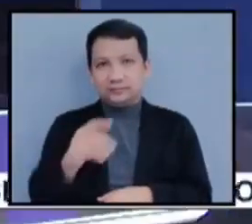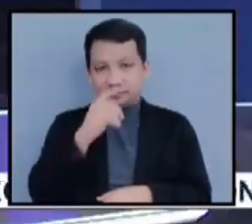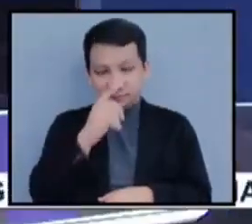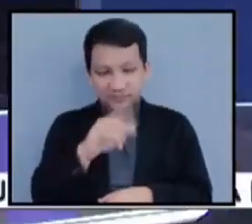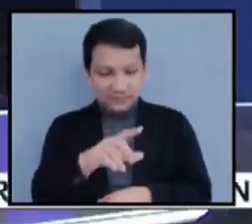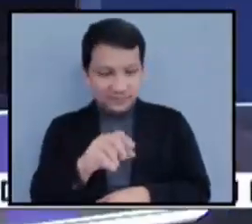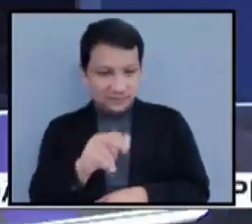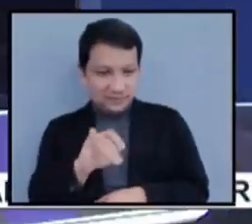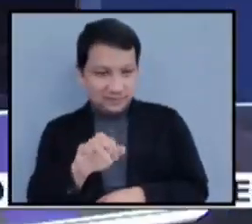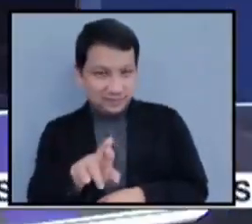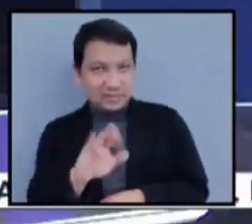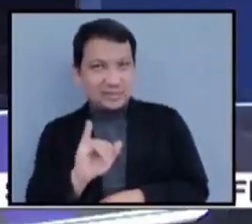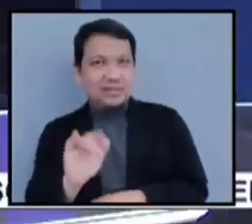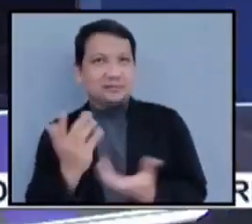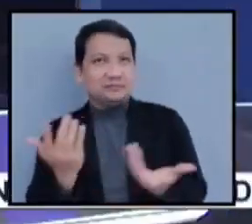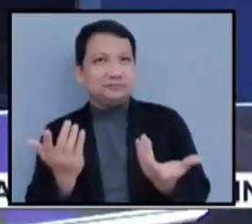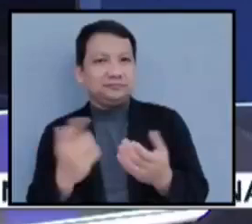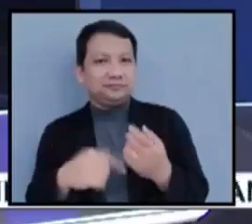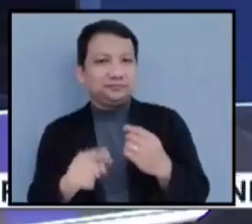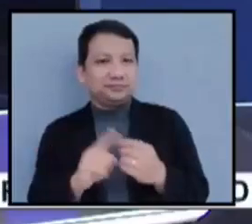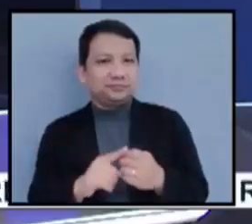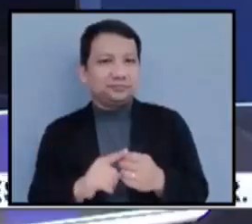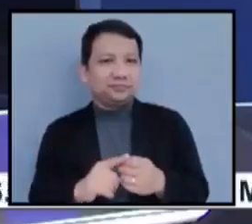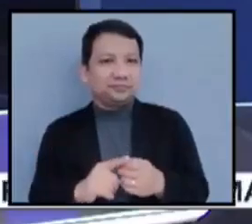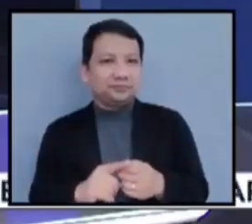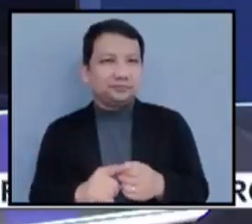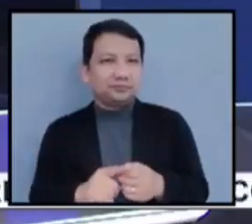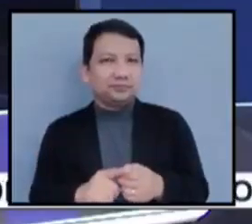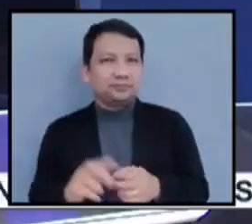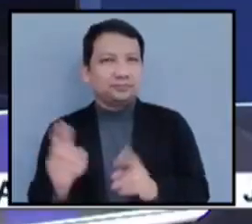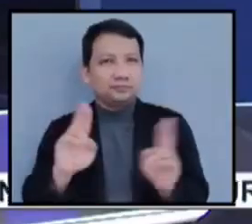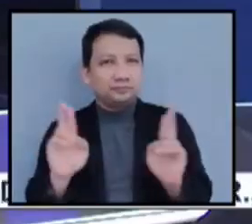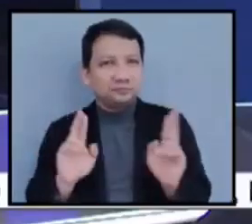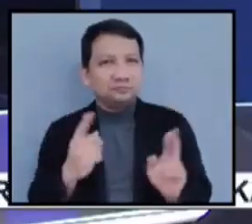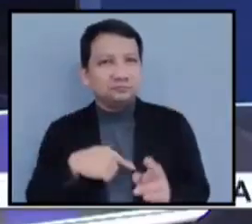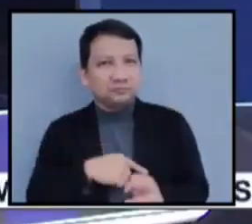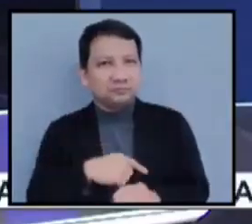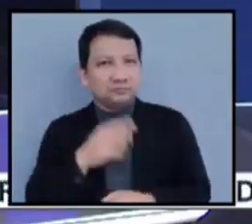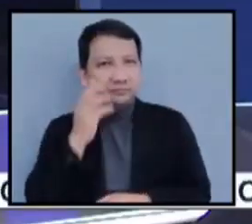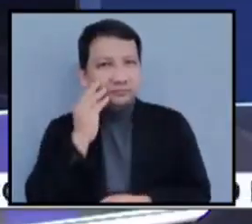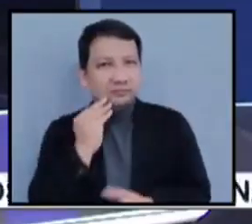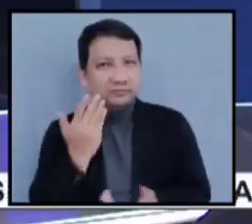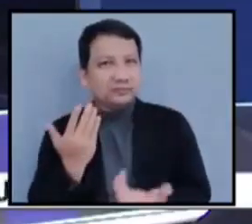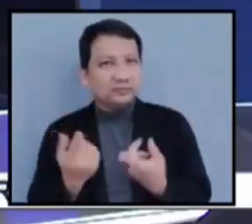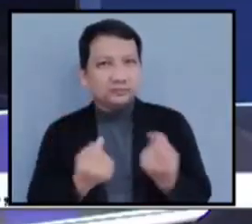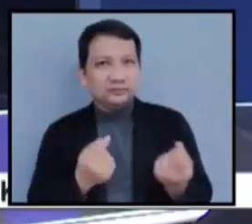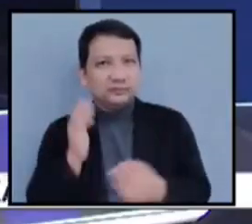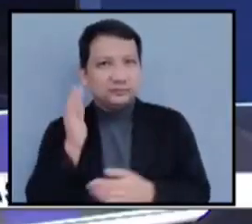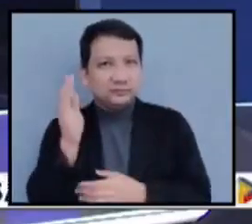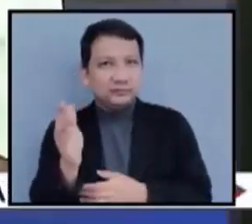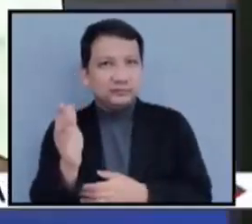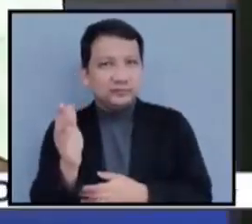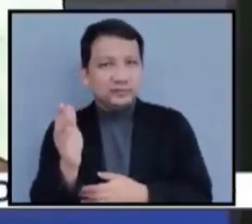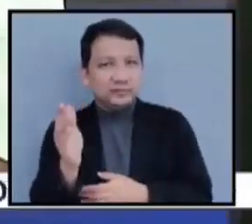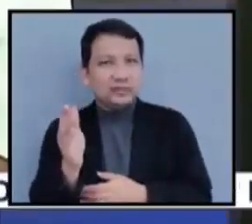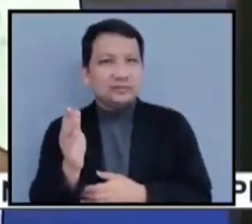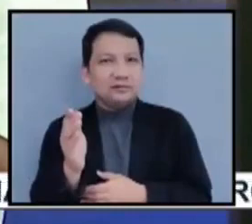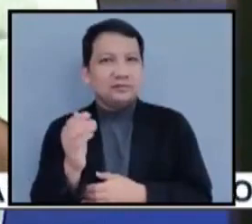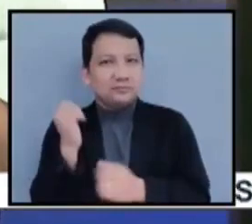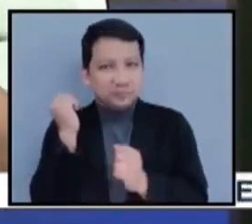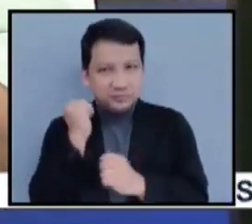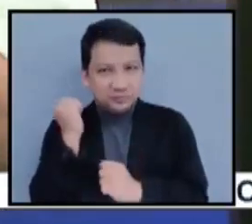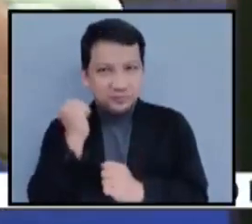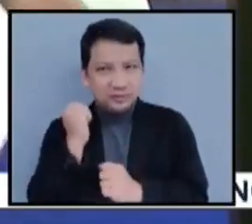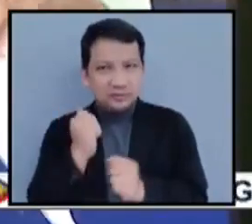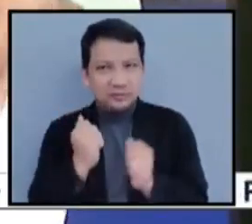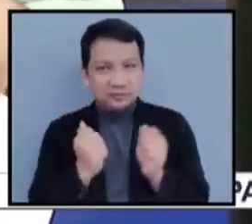klaseng type. Well, tabang-abang yung mga kung ano man yung mga yung gagawin in the future ay sana masubaybayan